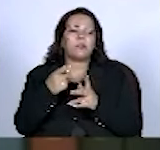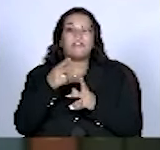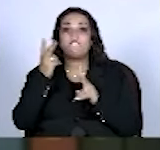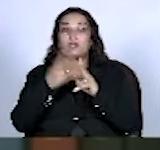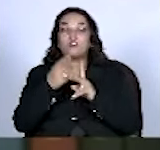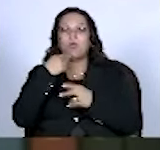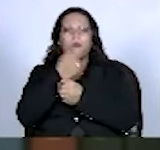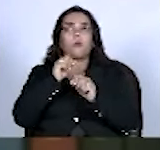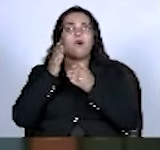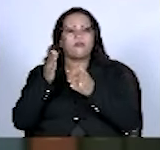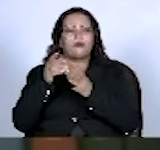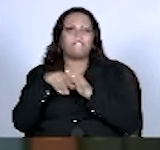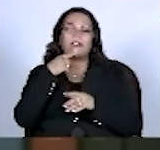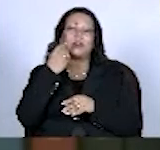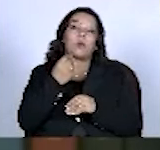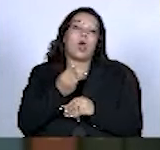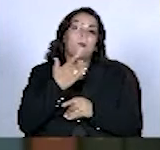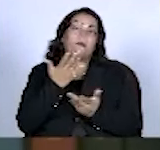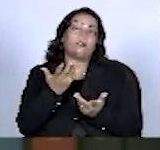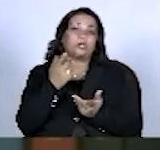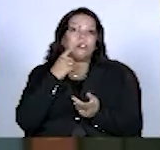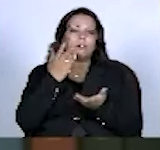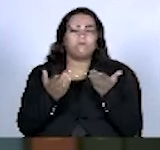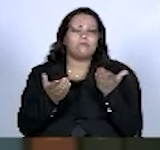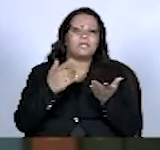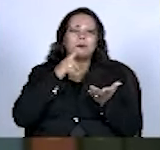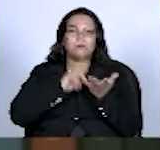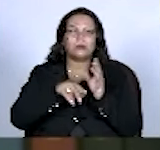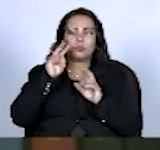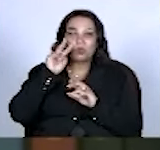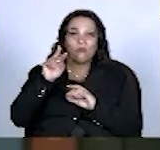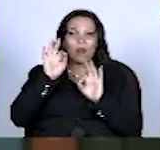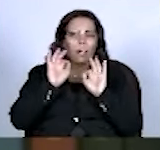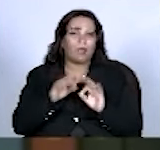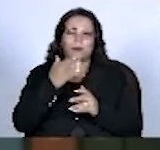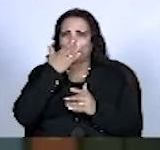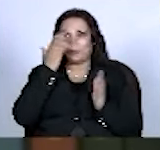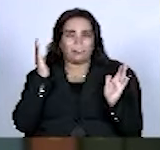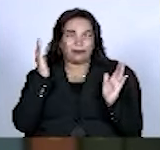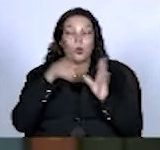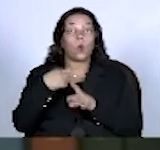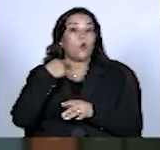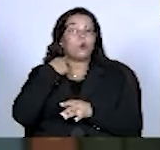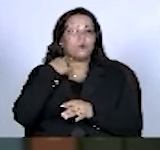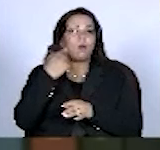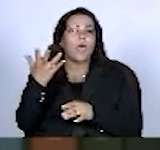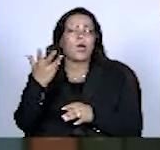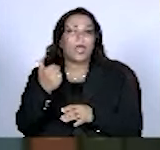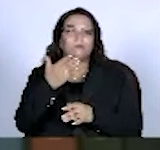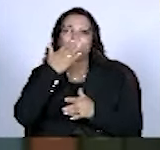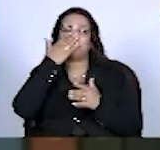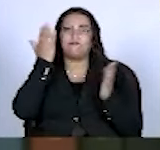يبالغ البعض يهون ولكن احنا مش عارفين على وجه التحديد مدى الخسائر التي